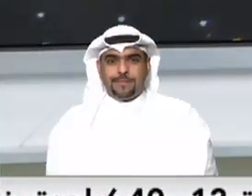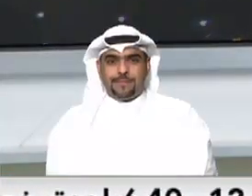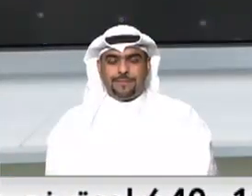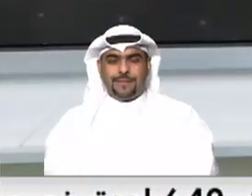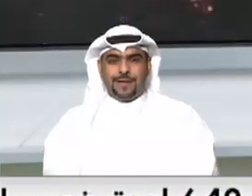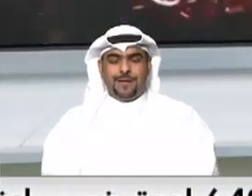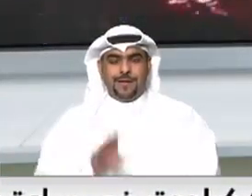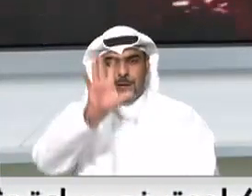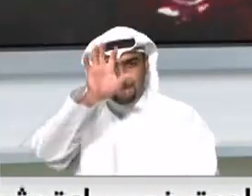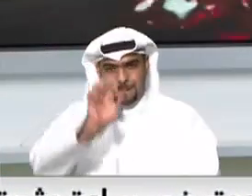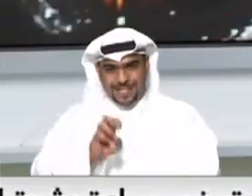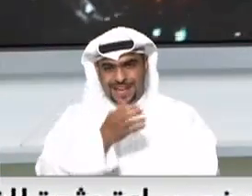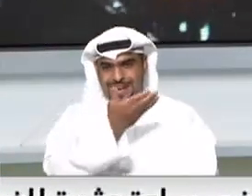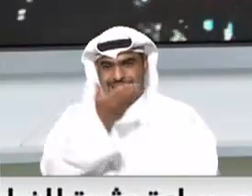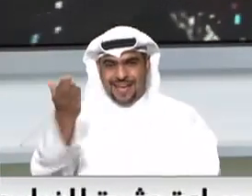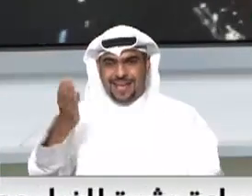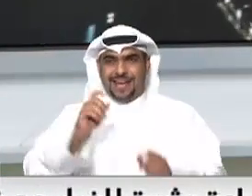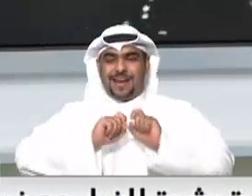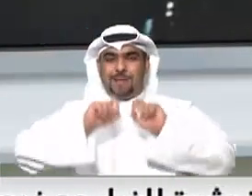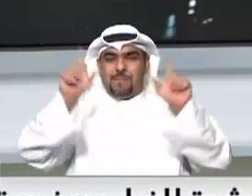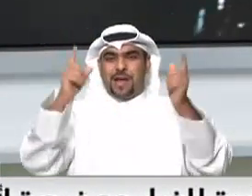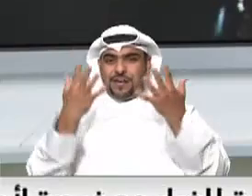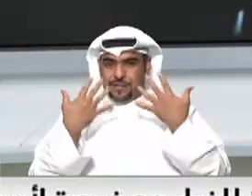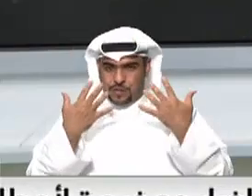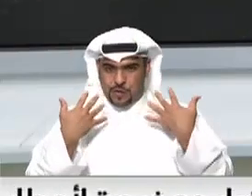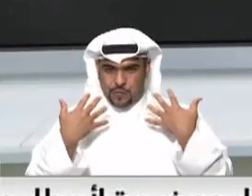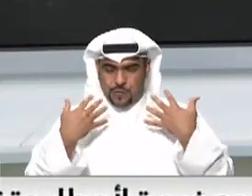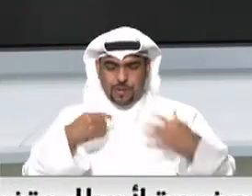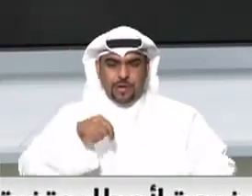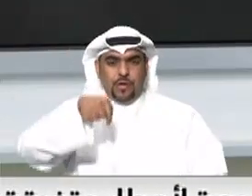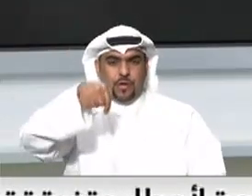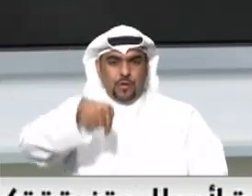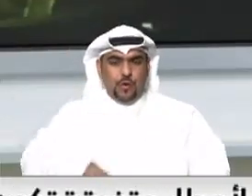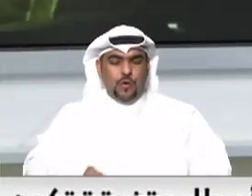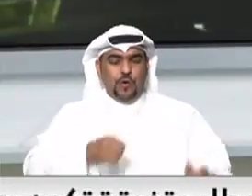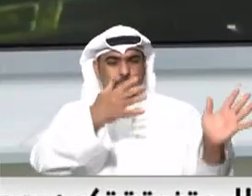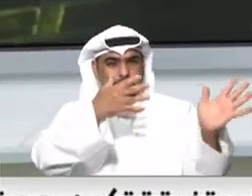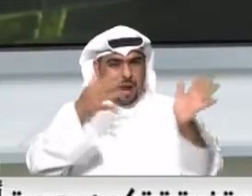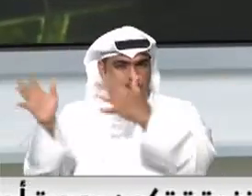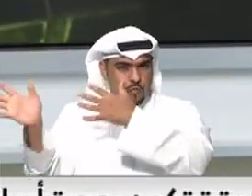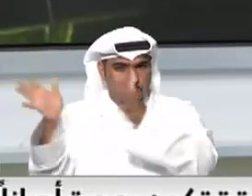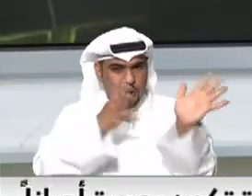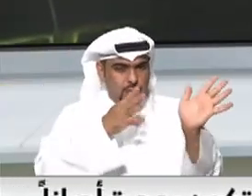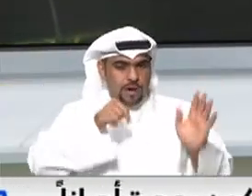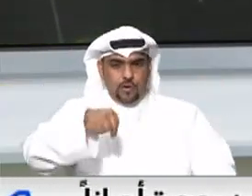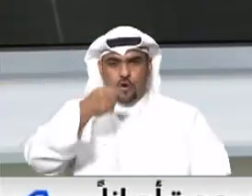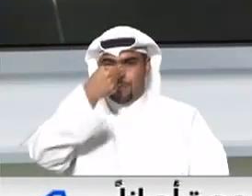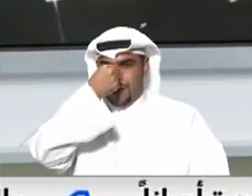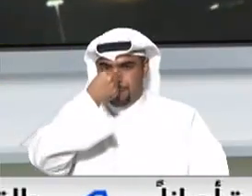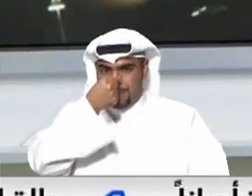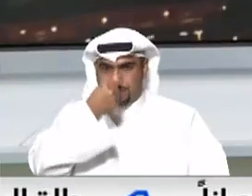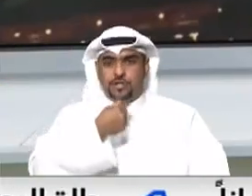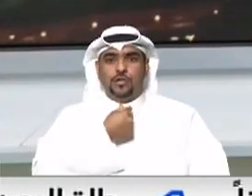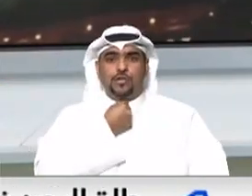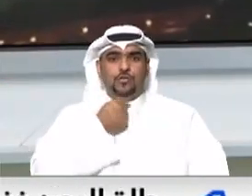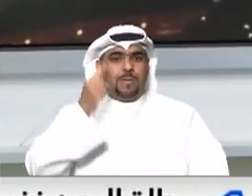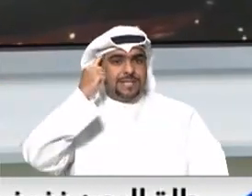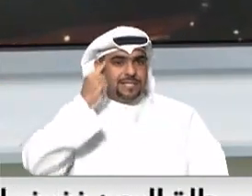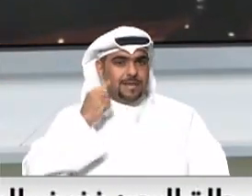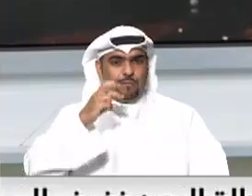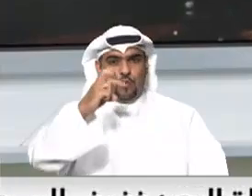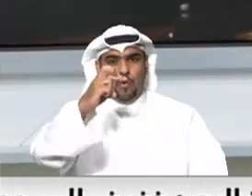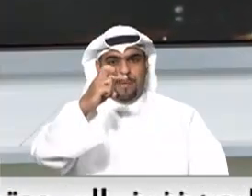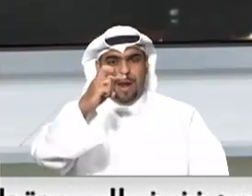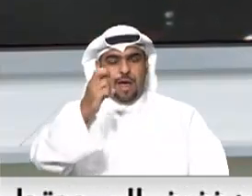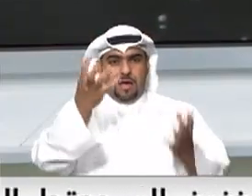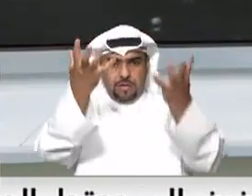اسعد الله اوقاتكم اعزائي المشاهدين اليوم مباشر وعقبه وراح يكون نشط على فترات فرص الغبار المثال على بعض المناطق